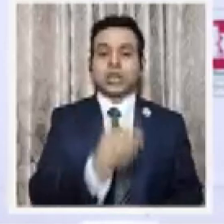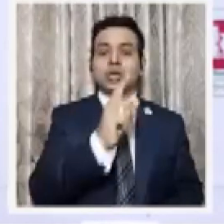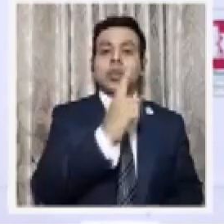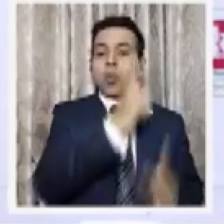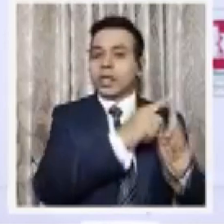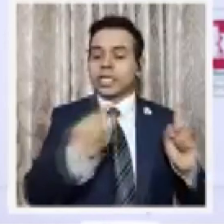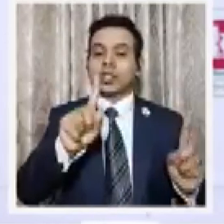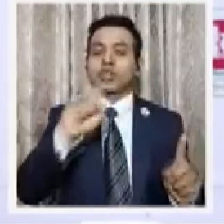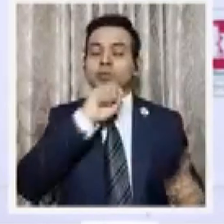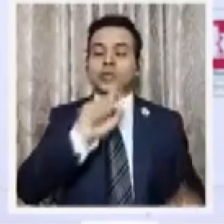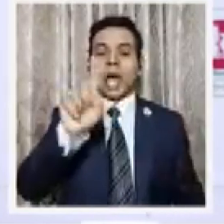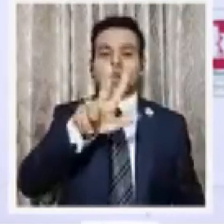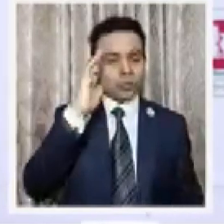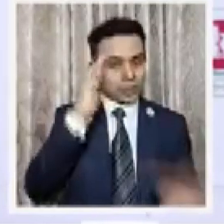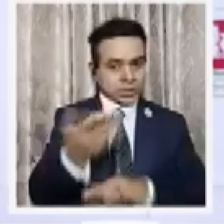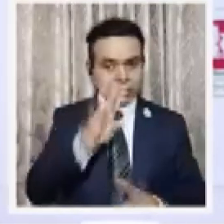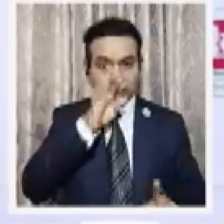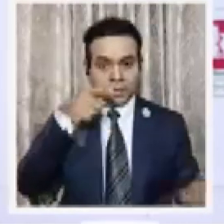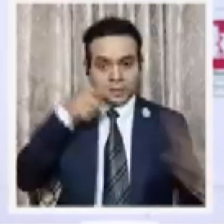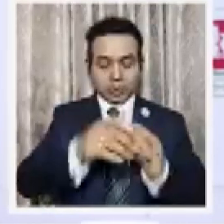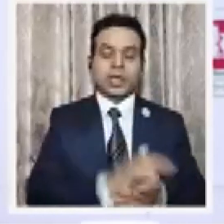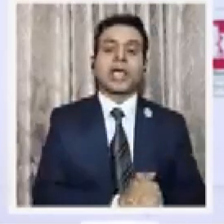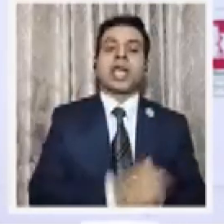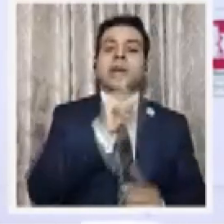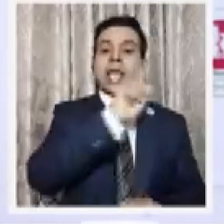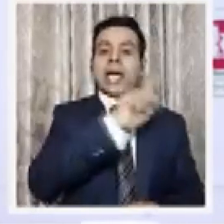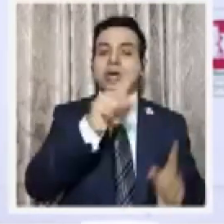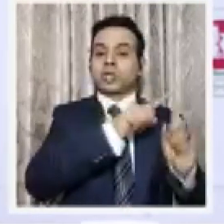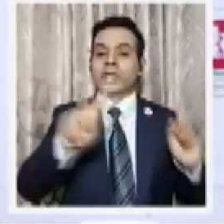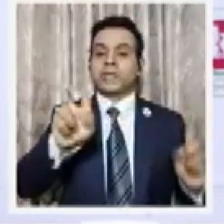এ পর্যন্ত বয়স ভিত্তিক মৃত্যুর সংখ্যা এবং হার